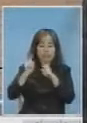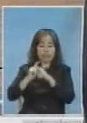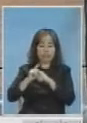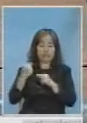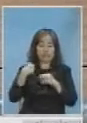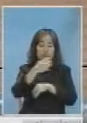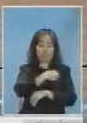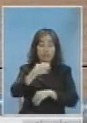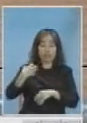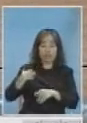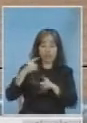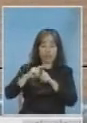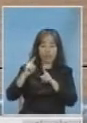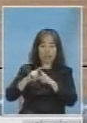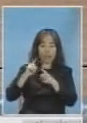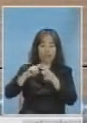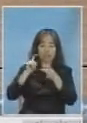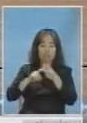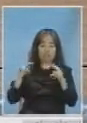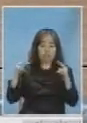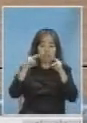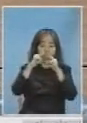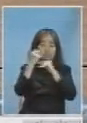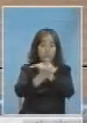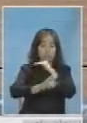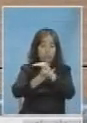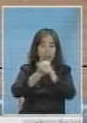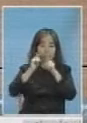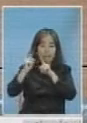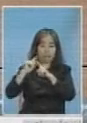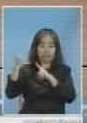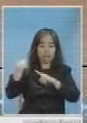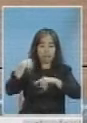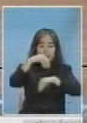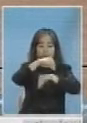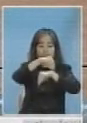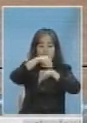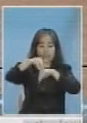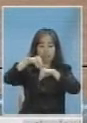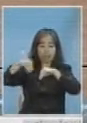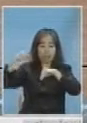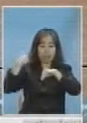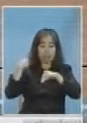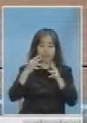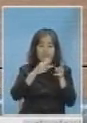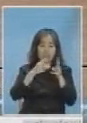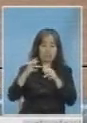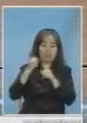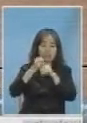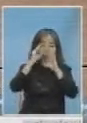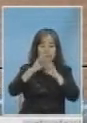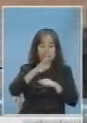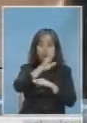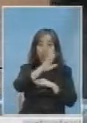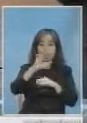านทูตต่างๆกระทรวงการต่างประเทศซึ่งมีเครือข่าย แล้วก็บทบาทหน้าที่อยู่ในแต่ละพื้นที่